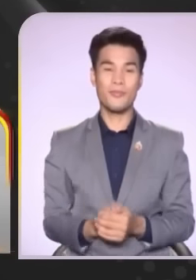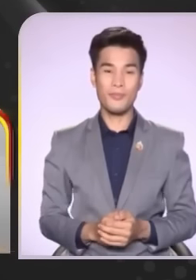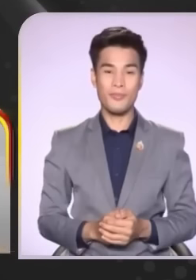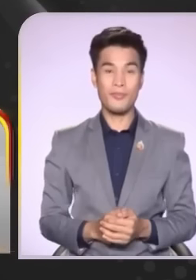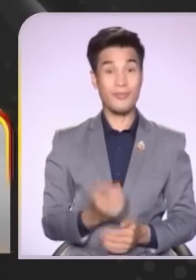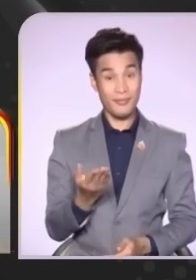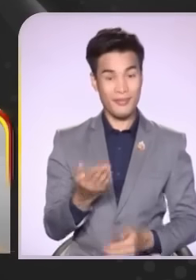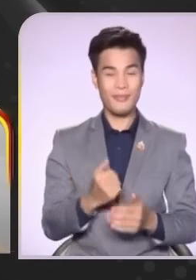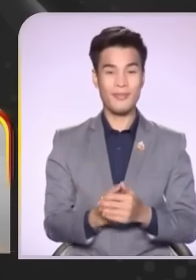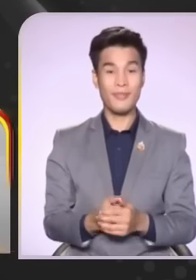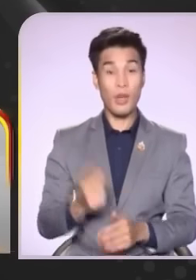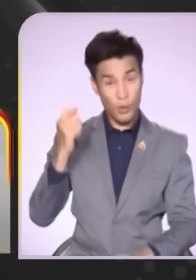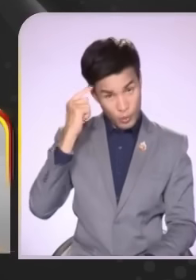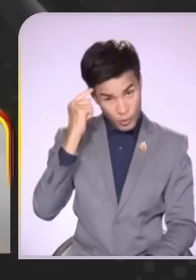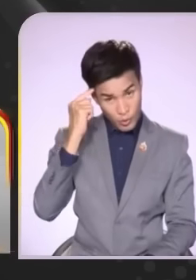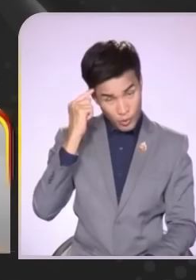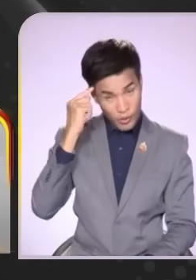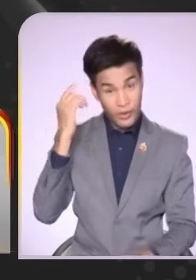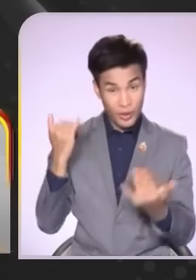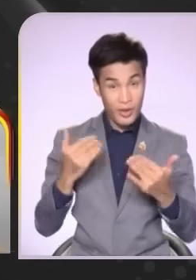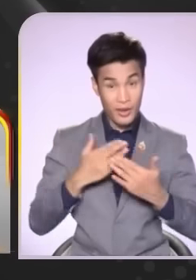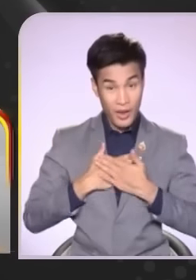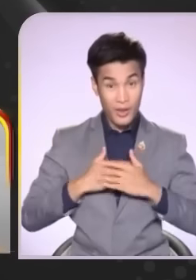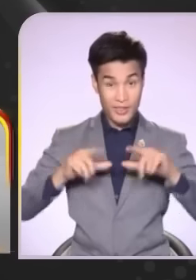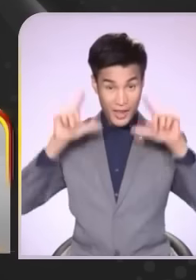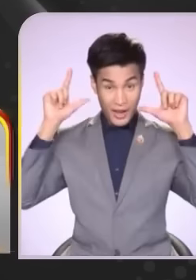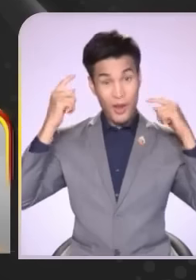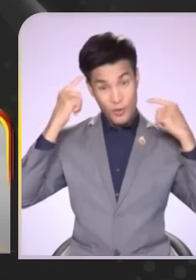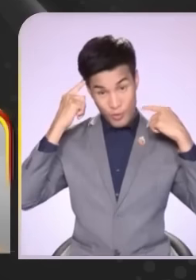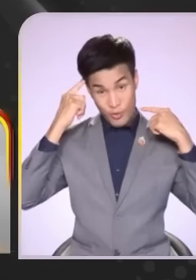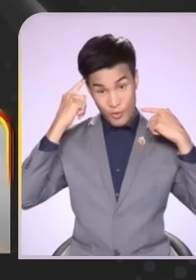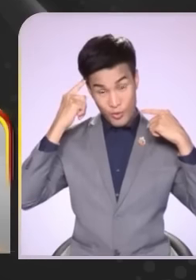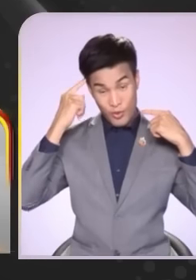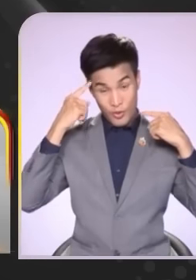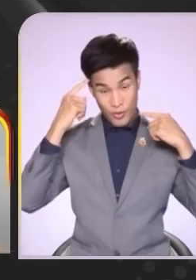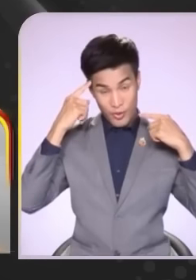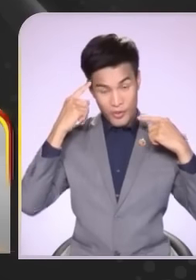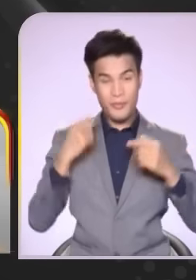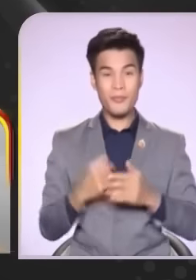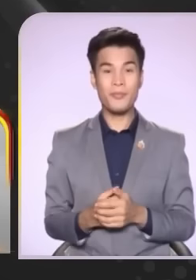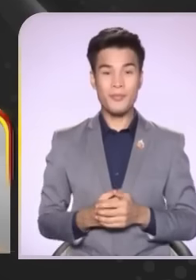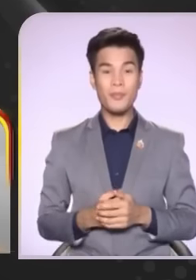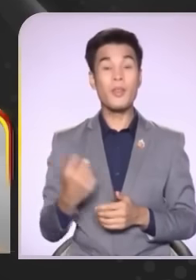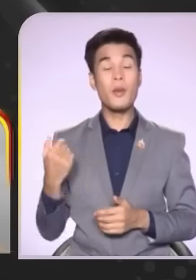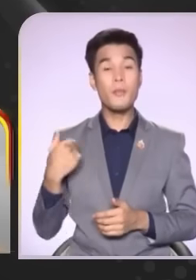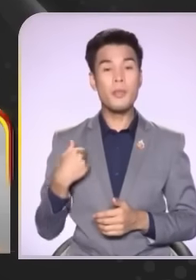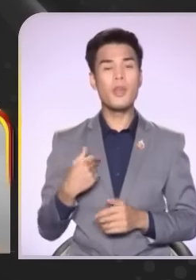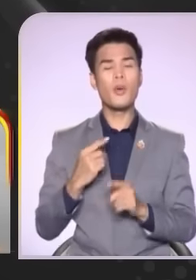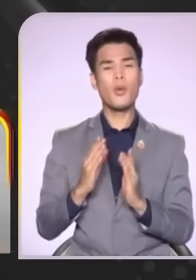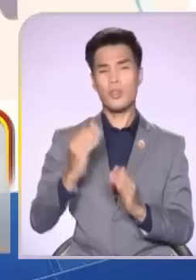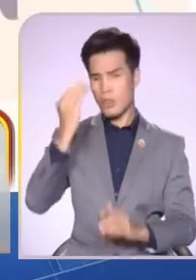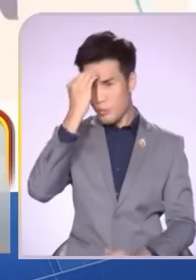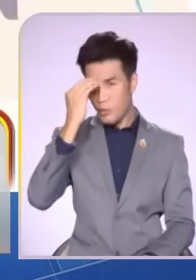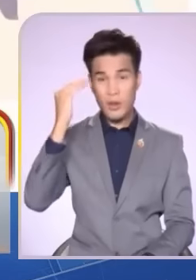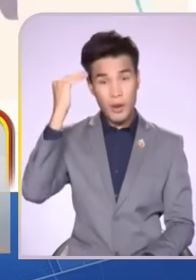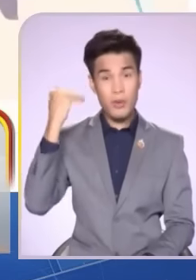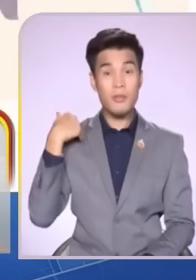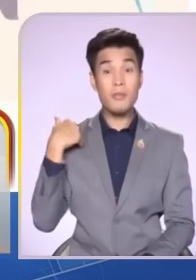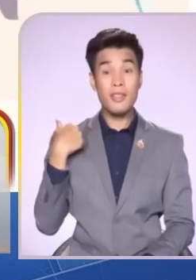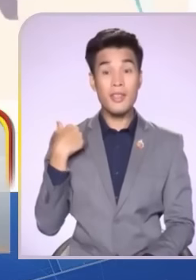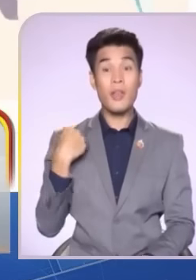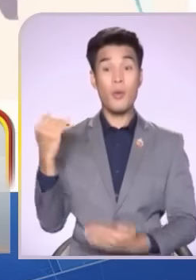นี่ฮะ เขารู้ตัวหรือยังคะตอนนี้ ดัง เขาดังมากเลยเขาดังมากเลยนะคะคุณผู้ชม ยังมีบรรดาศิลปินญี่ปุ่นเกาหลีน